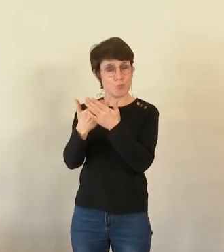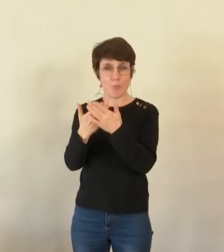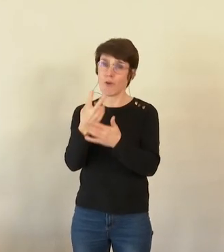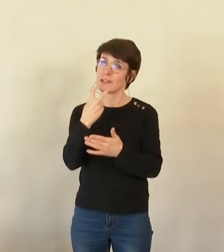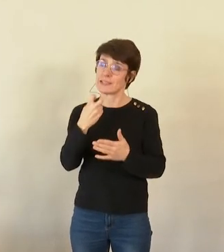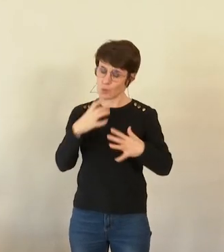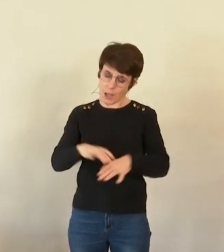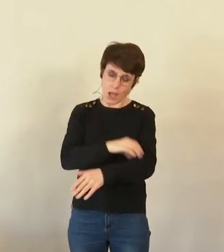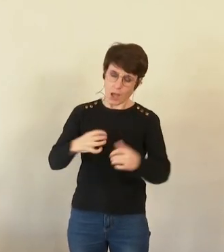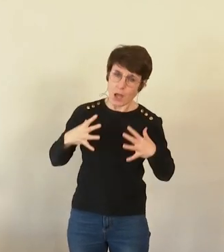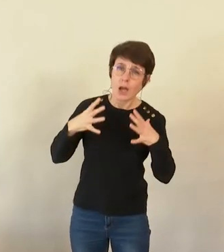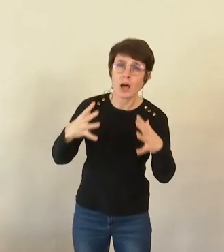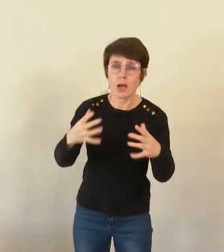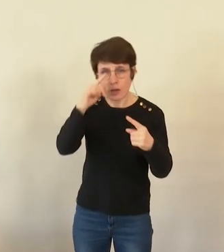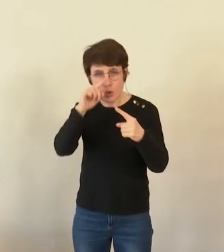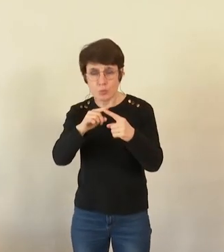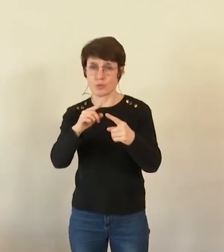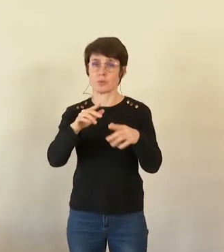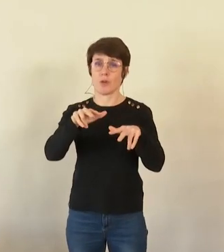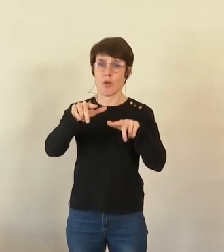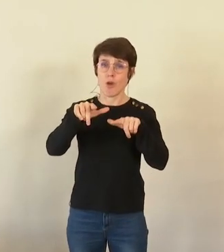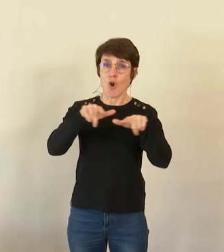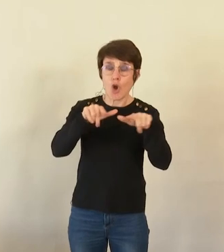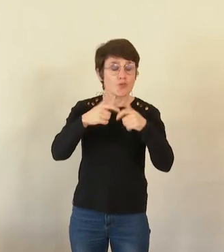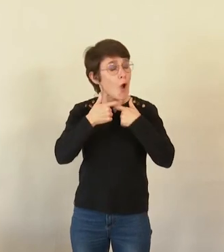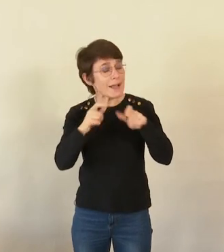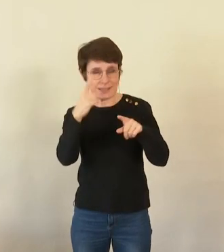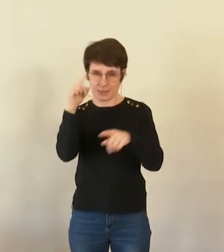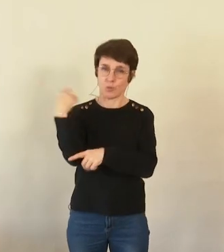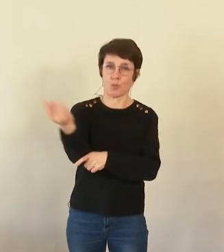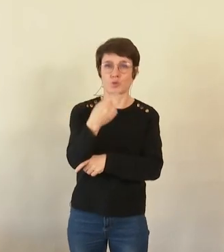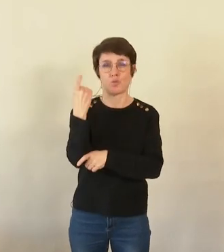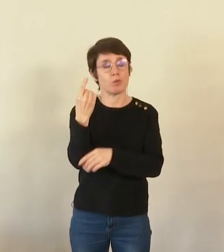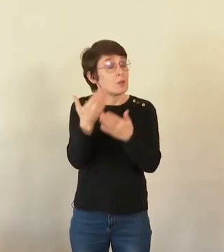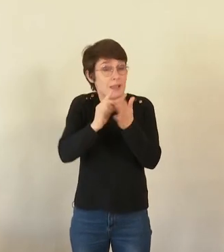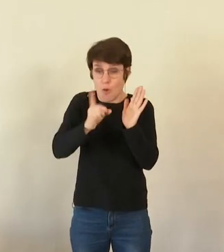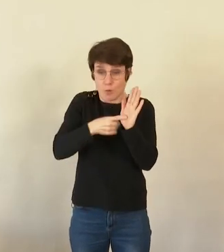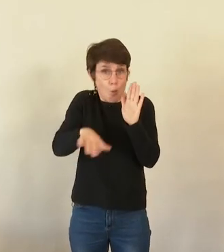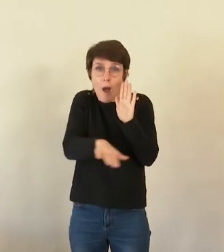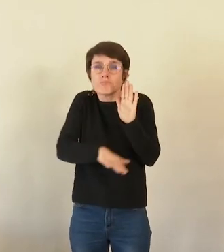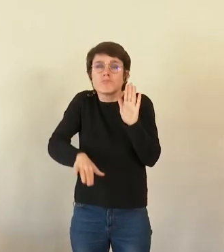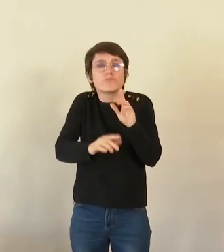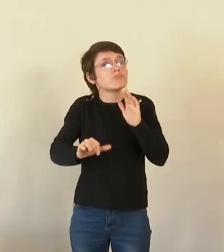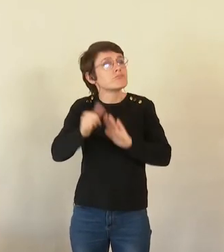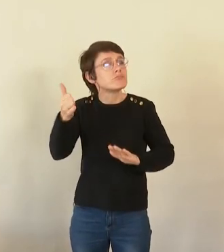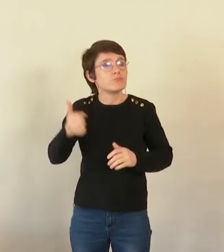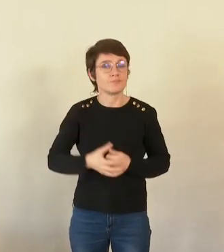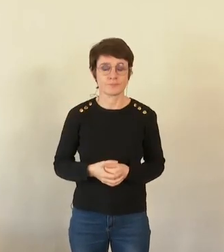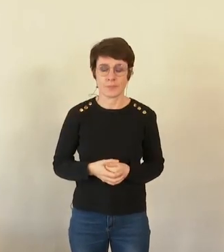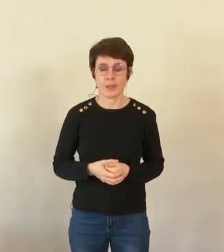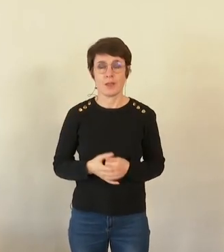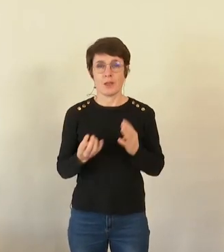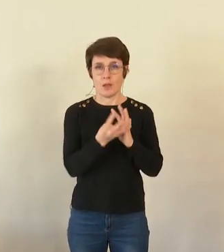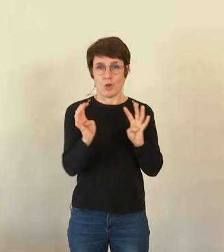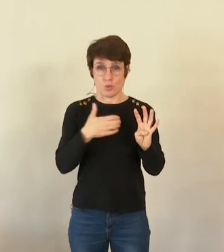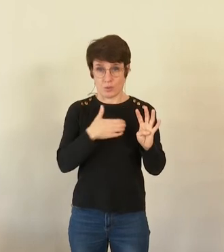affirmé en faveur de l'accès pour toutes et tous à un logement ce qui représente un droit fondamental en effet ce conseil municipal